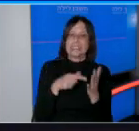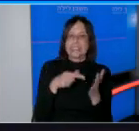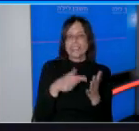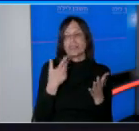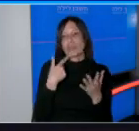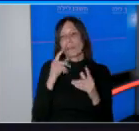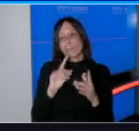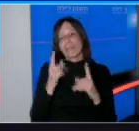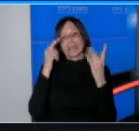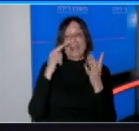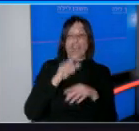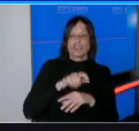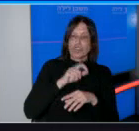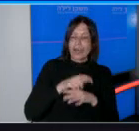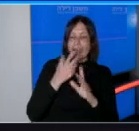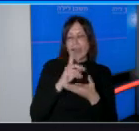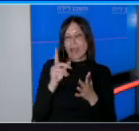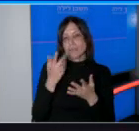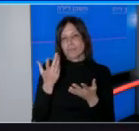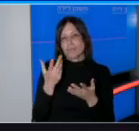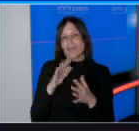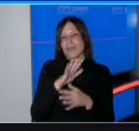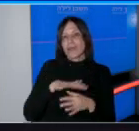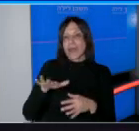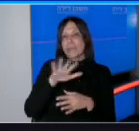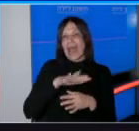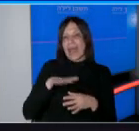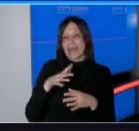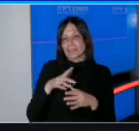השעה, גדולת ה... אנחנו